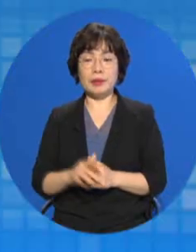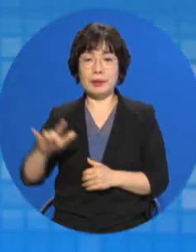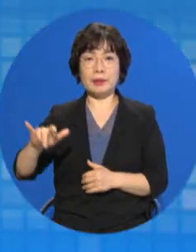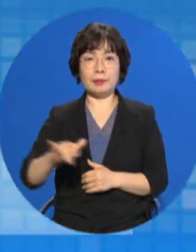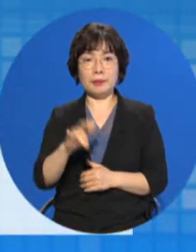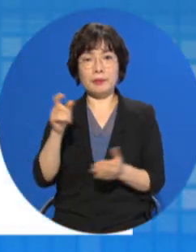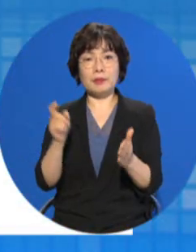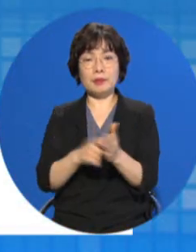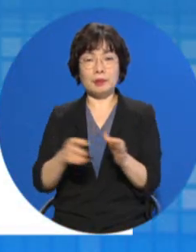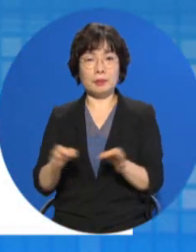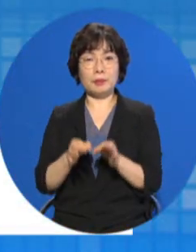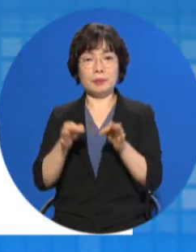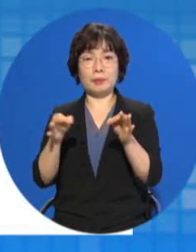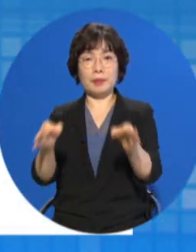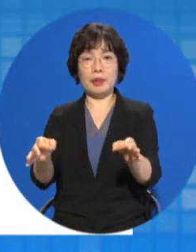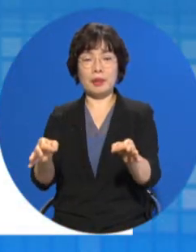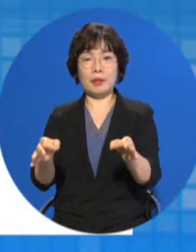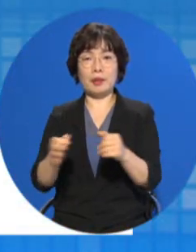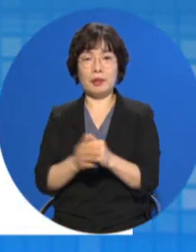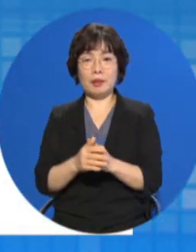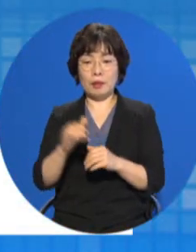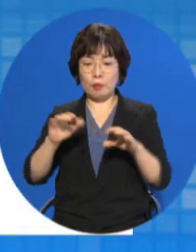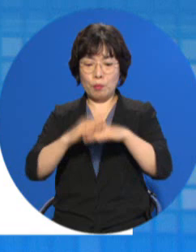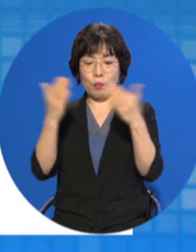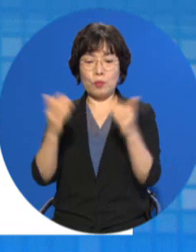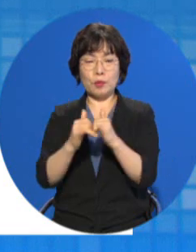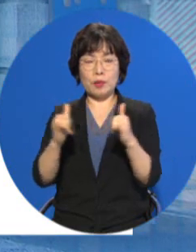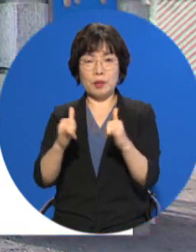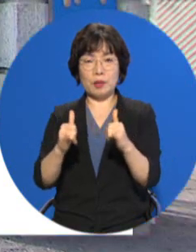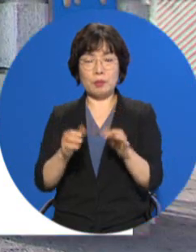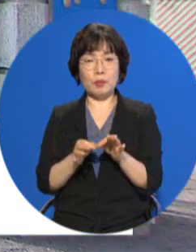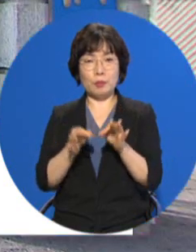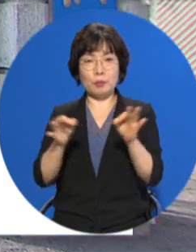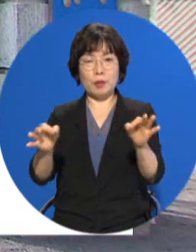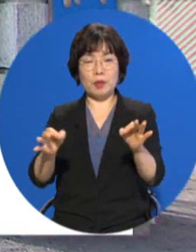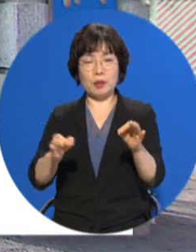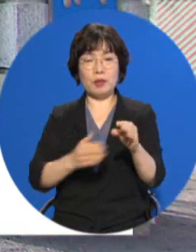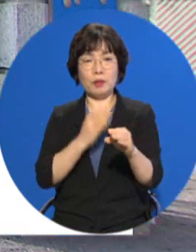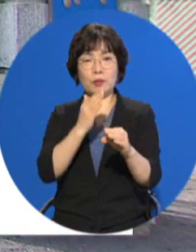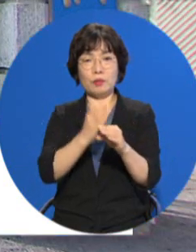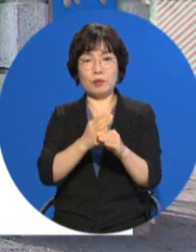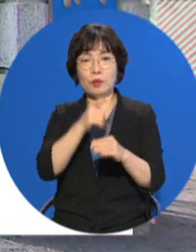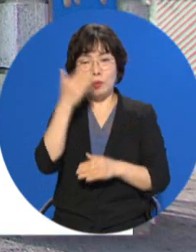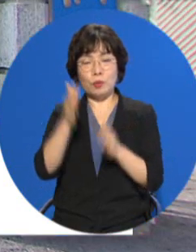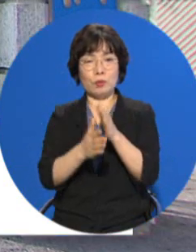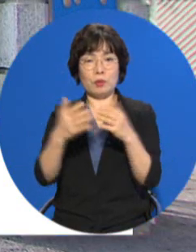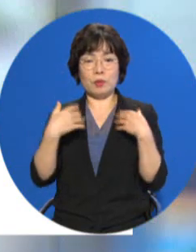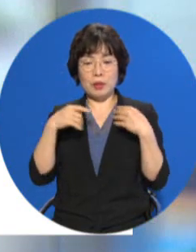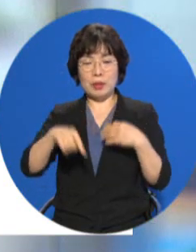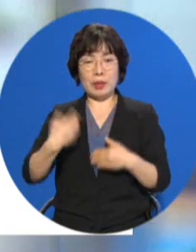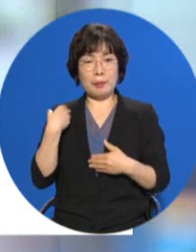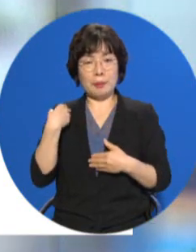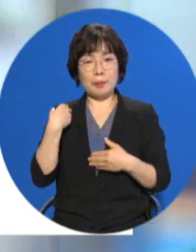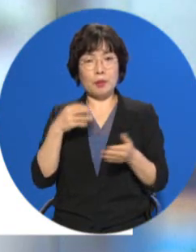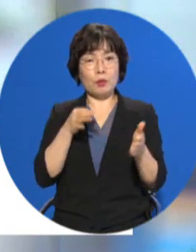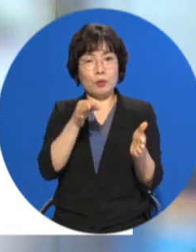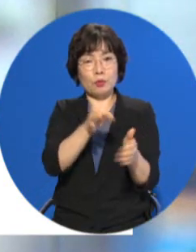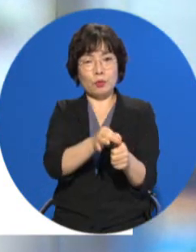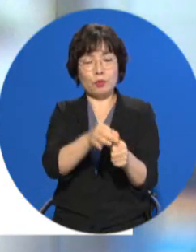코로나19 긴급 재난지원금을 전 국민에게 지급하는 방안이 추진되면서 여수시의 자체 지원